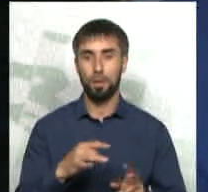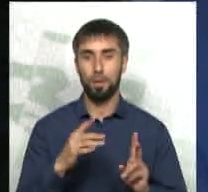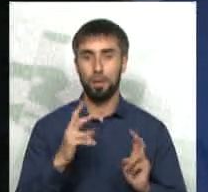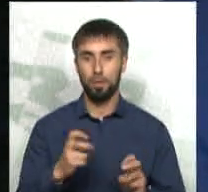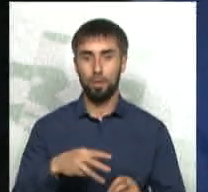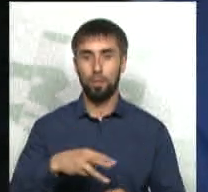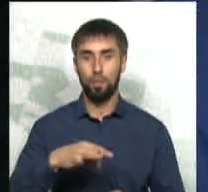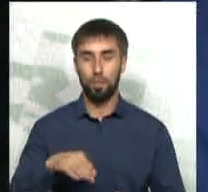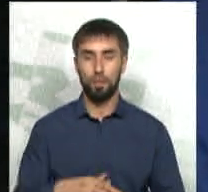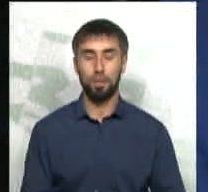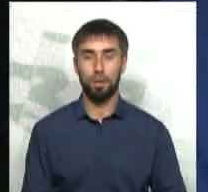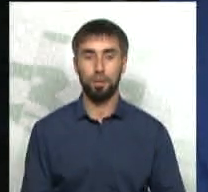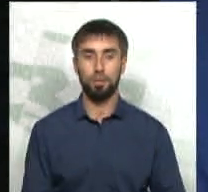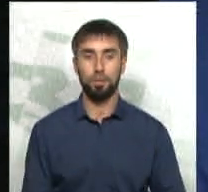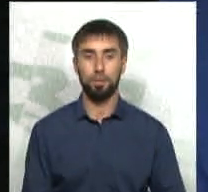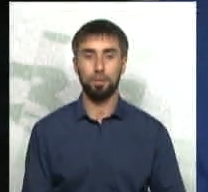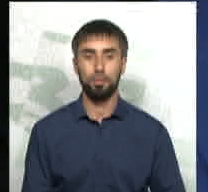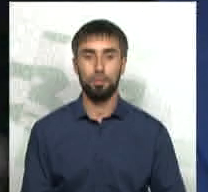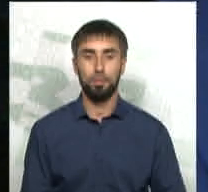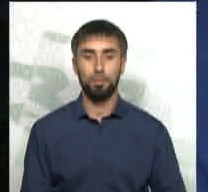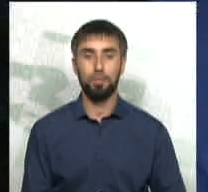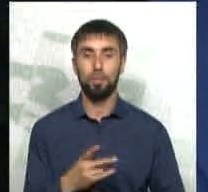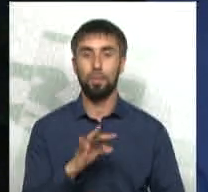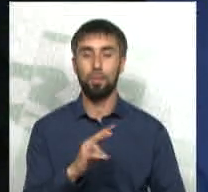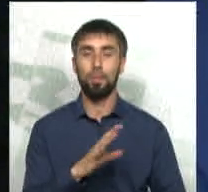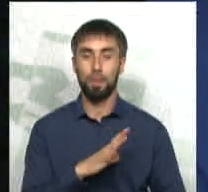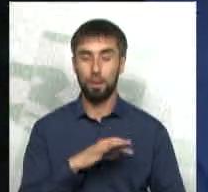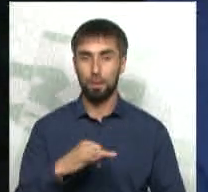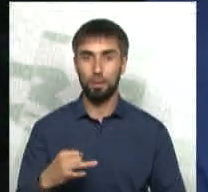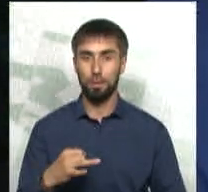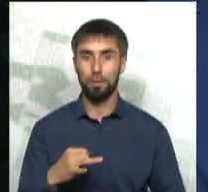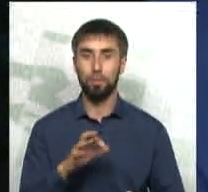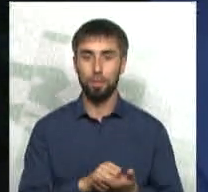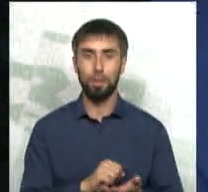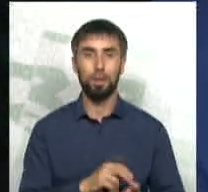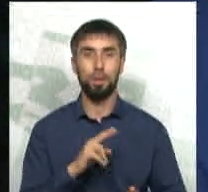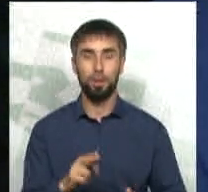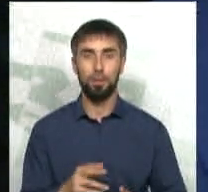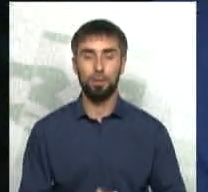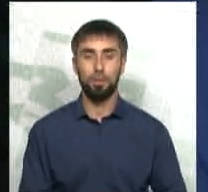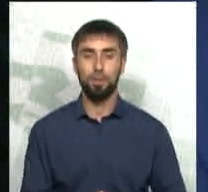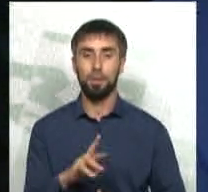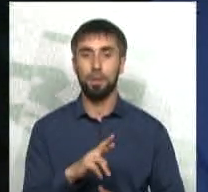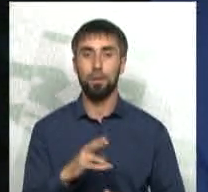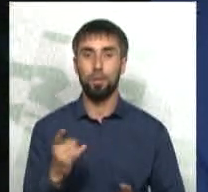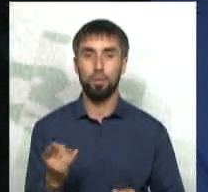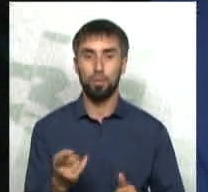топор. Топор-молот, да. Но он был и применялся как для